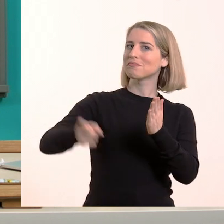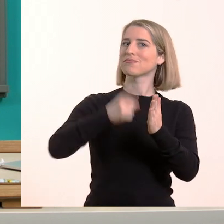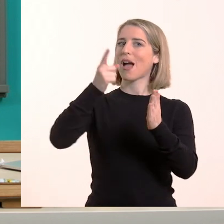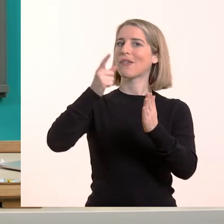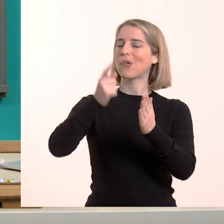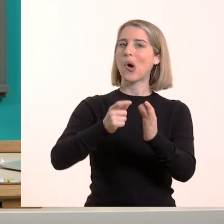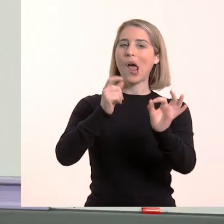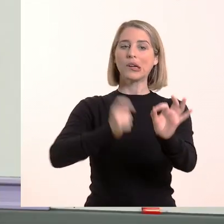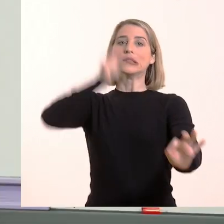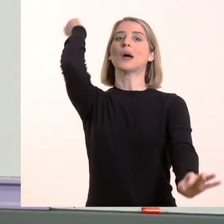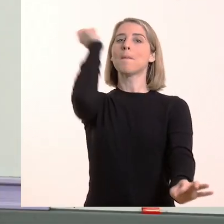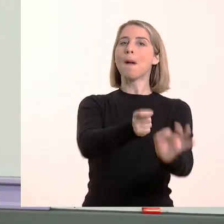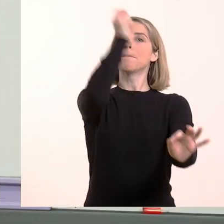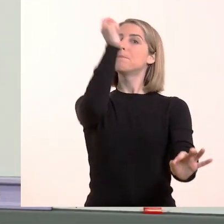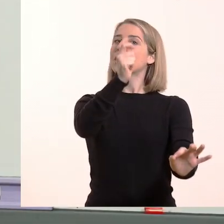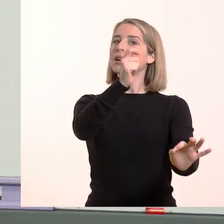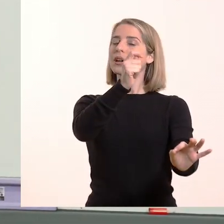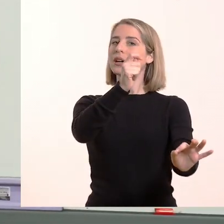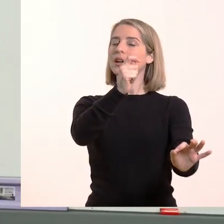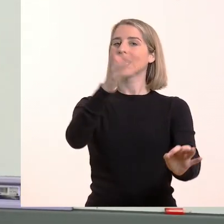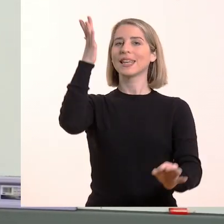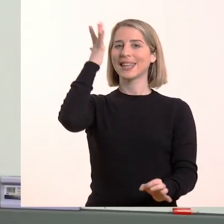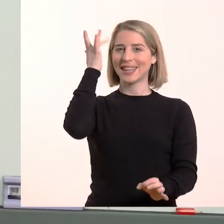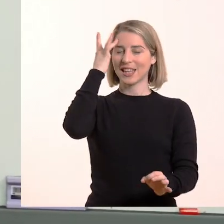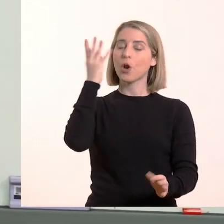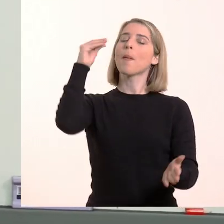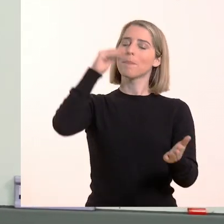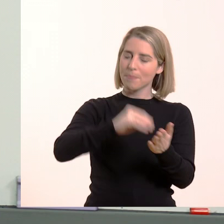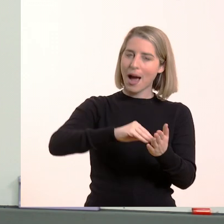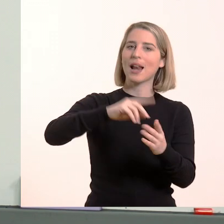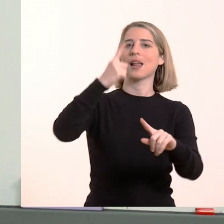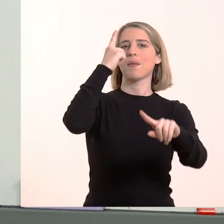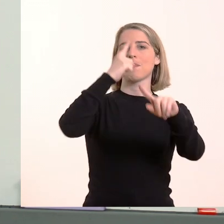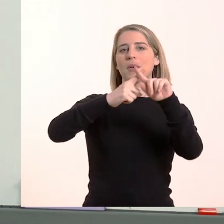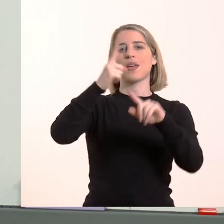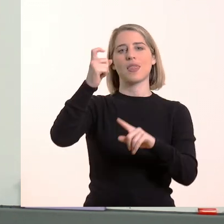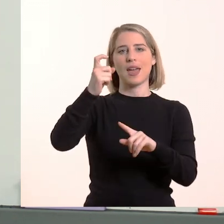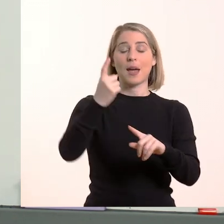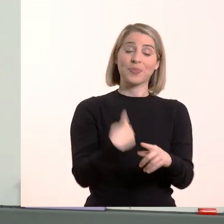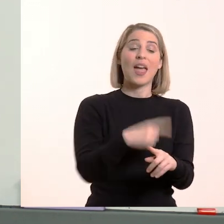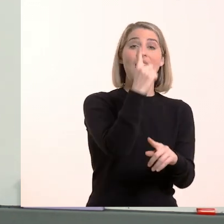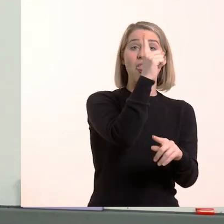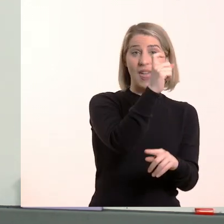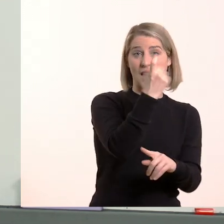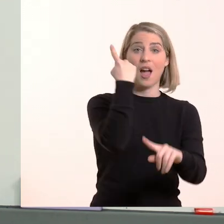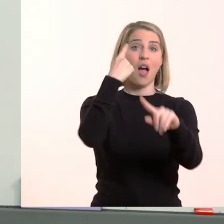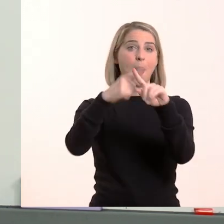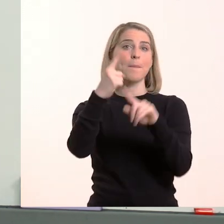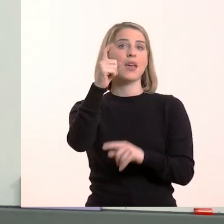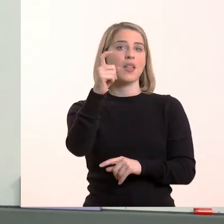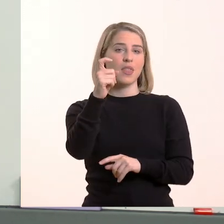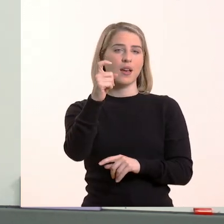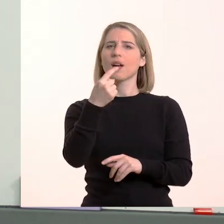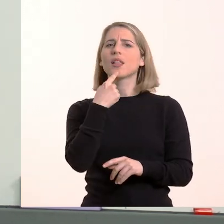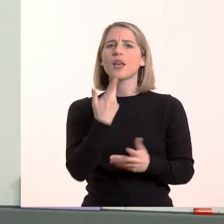το ξαναπολλαπλασιάζει με το 10. Παίρνει τα 10 ευρώ. Ξανά επί 10. Και τι